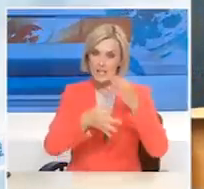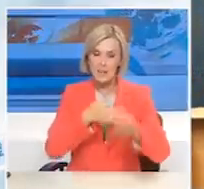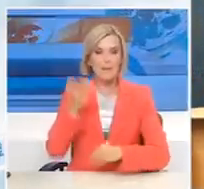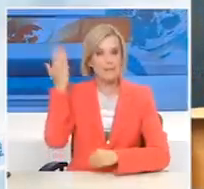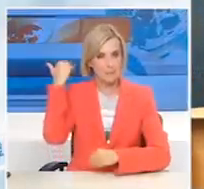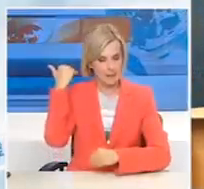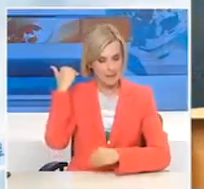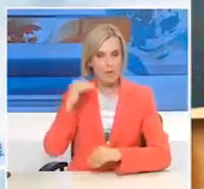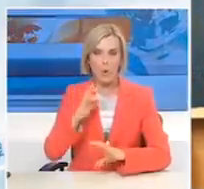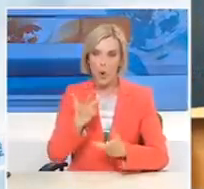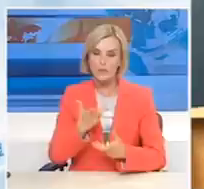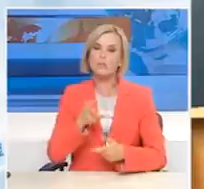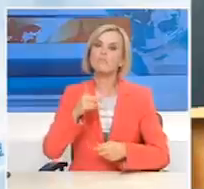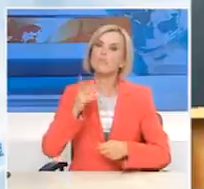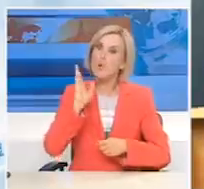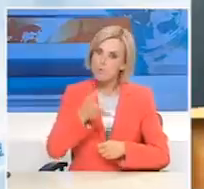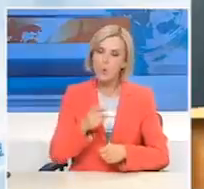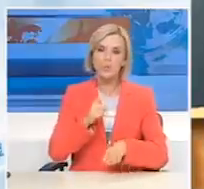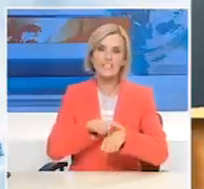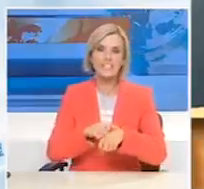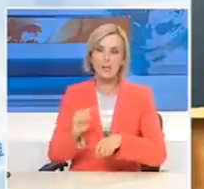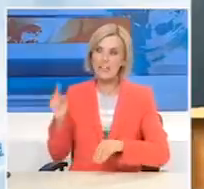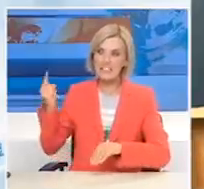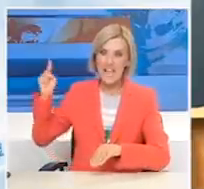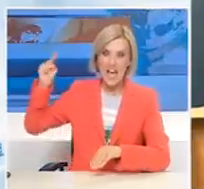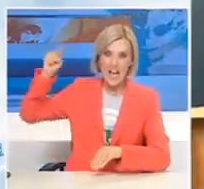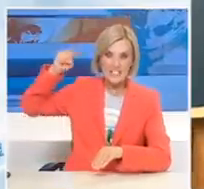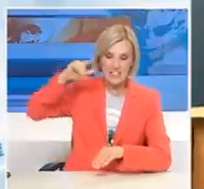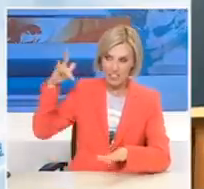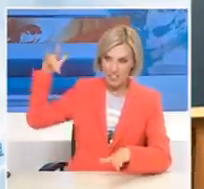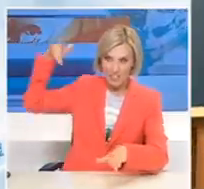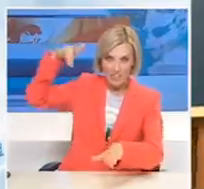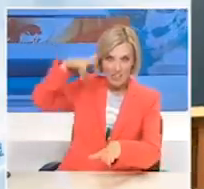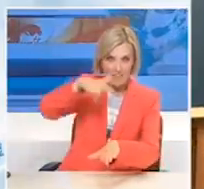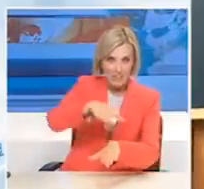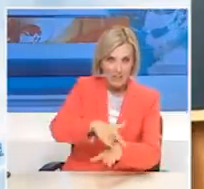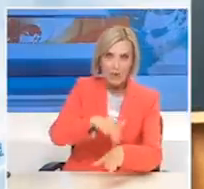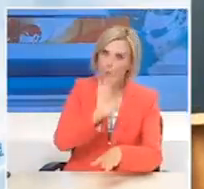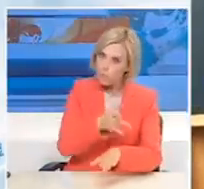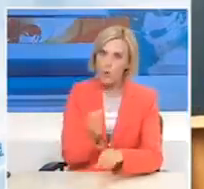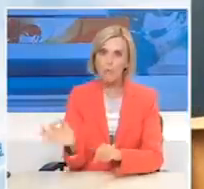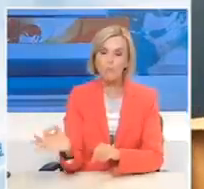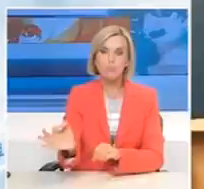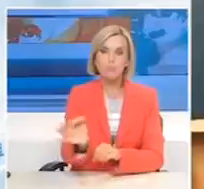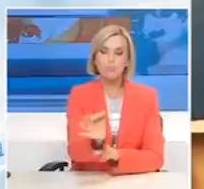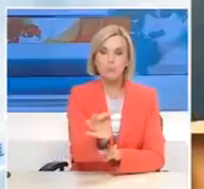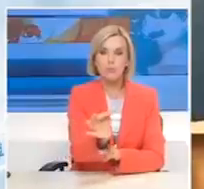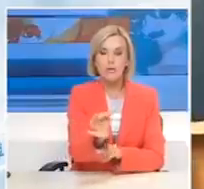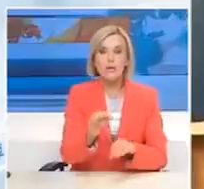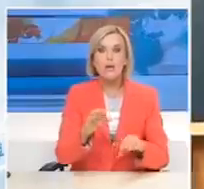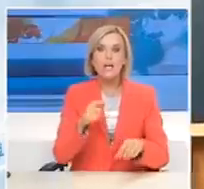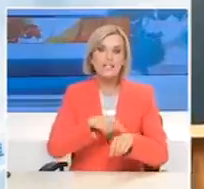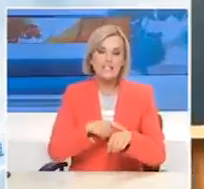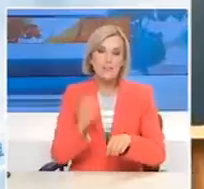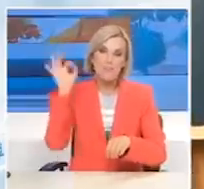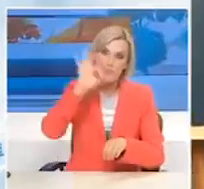της μετάδοσης του ιού από ταξιδιώτες, η οποία είναι δύσκολο επί της ουσίας να ελεγχθούν με θερμομέτρηση και άλλες μεθόδους στις πύλες εισόδου της